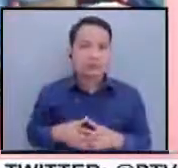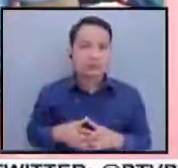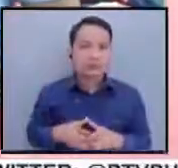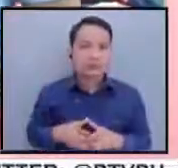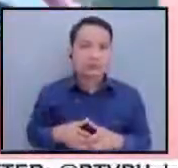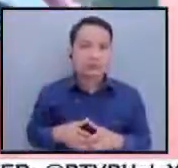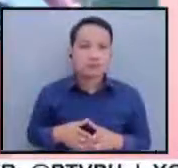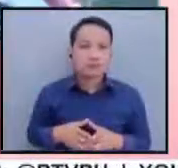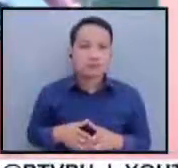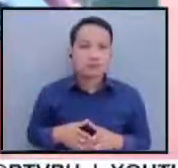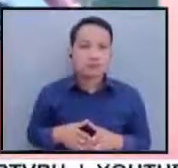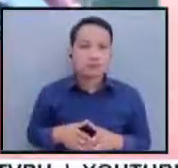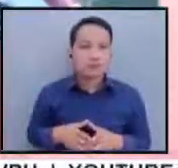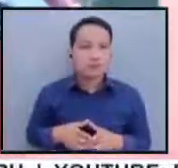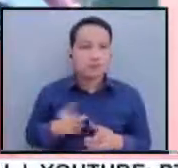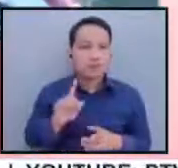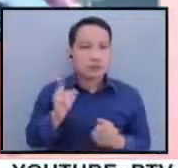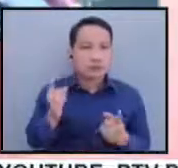So anong mangyari dyan?